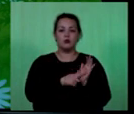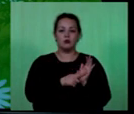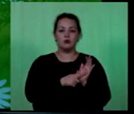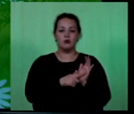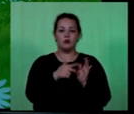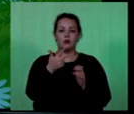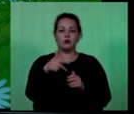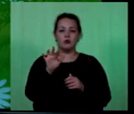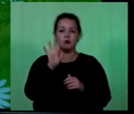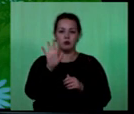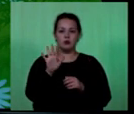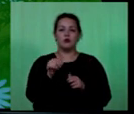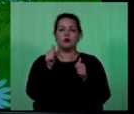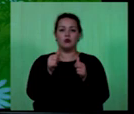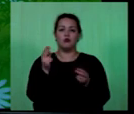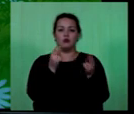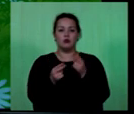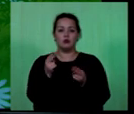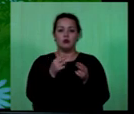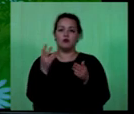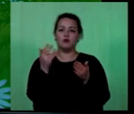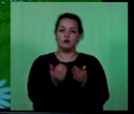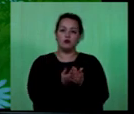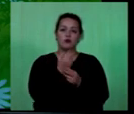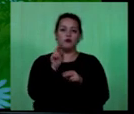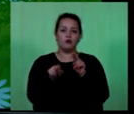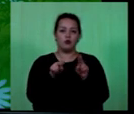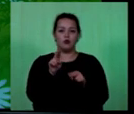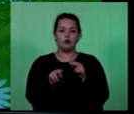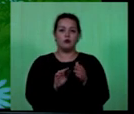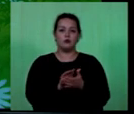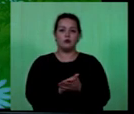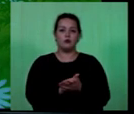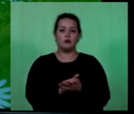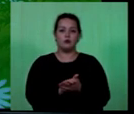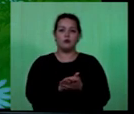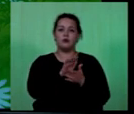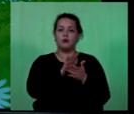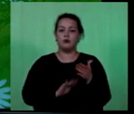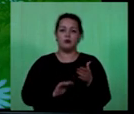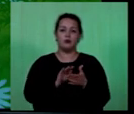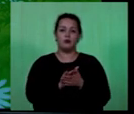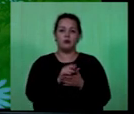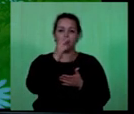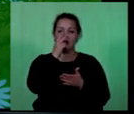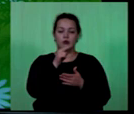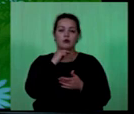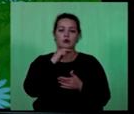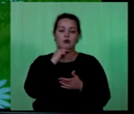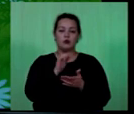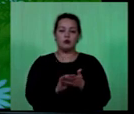35 и наша картинка вновь раскрашена далее смотрим внимательно